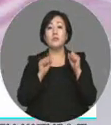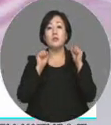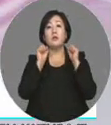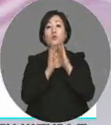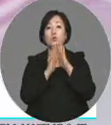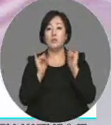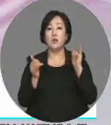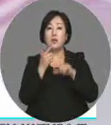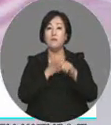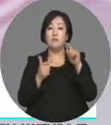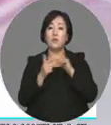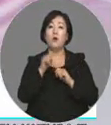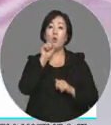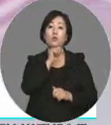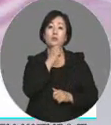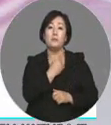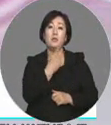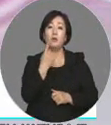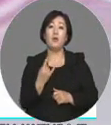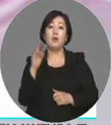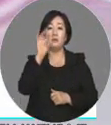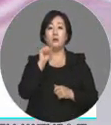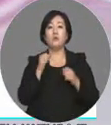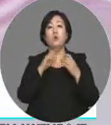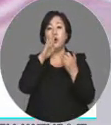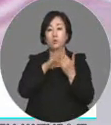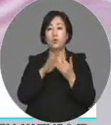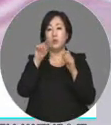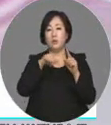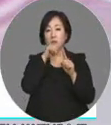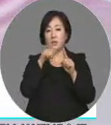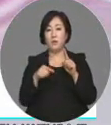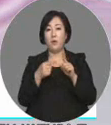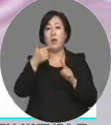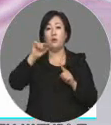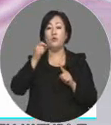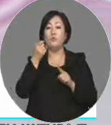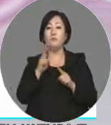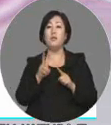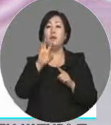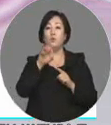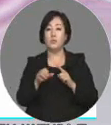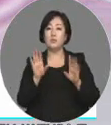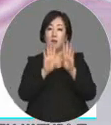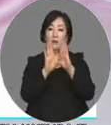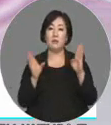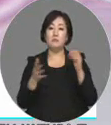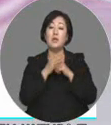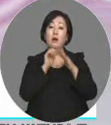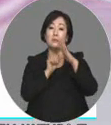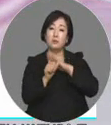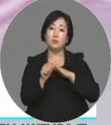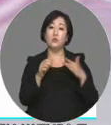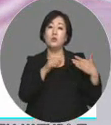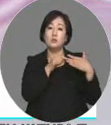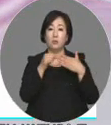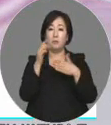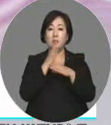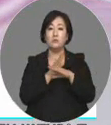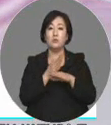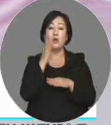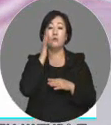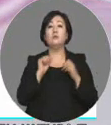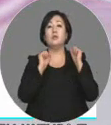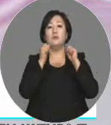꿈나무들의 축제인 제51회 전국 소년체전이 다음 달 구미에서 열립니다. 그런데 선수 선발 과정에서